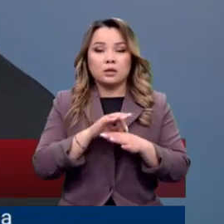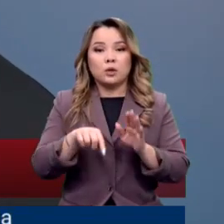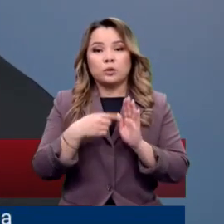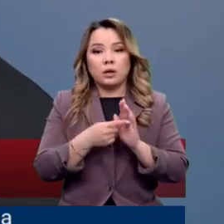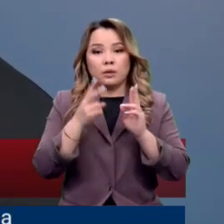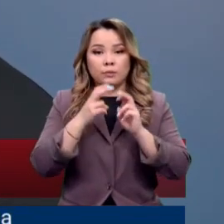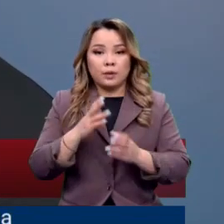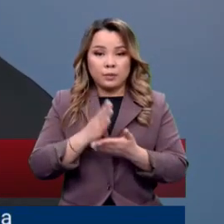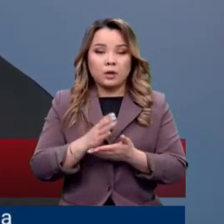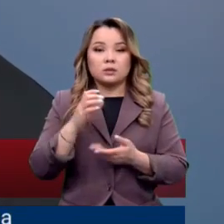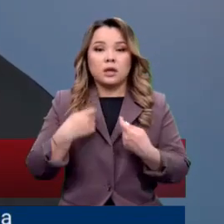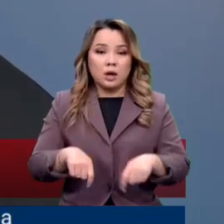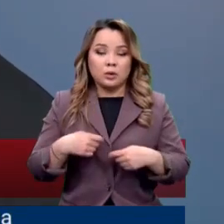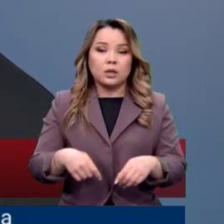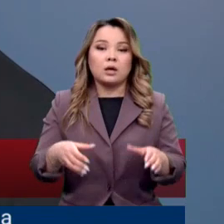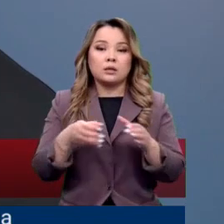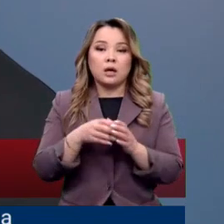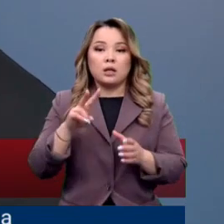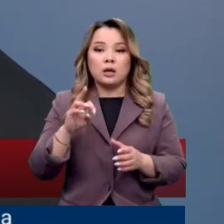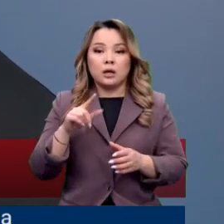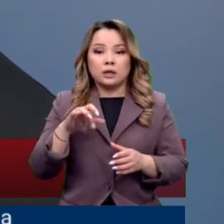қарауымыз керек. Оның ішінде сауда, логистика,